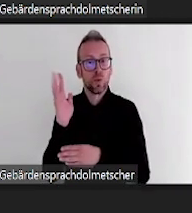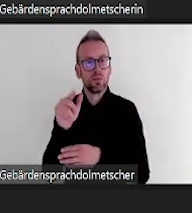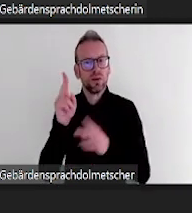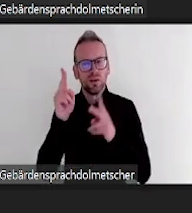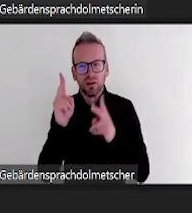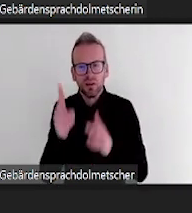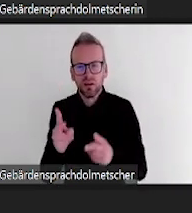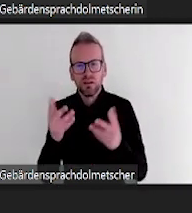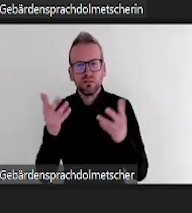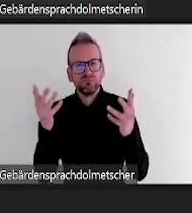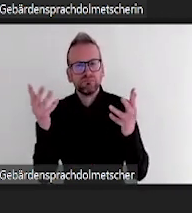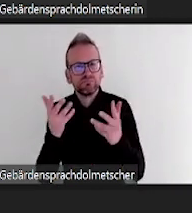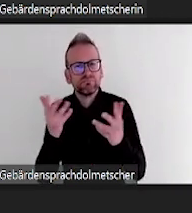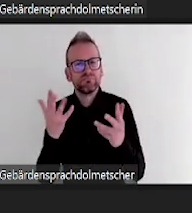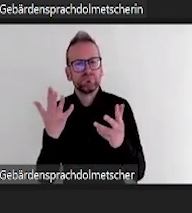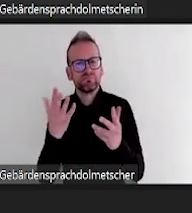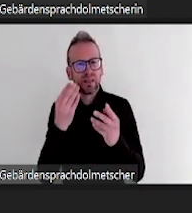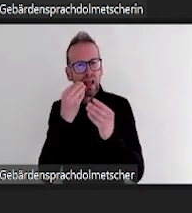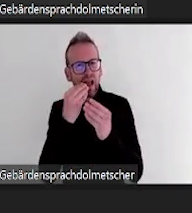viele